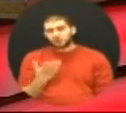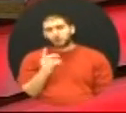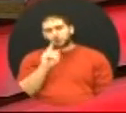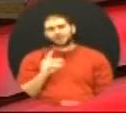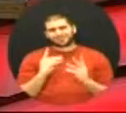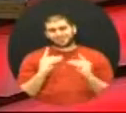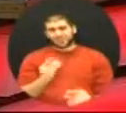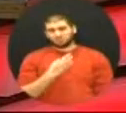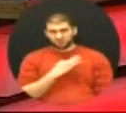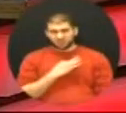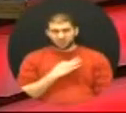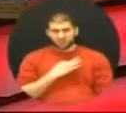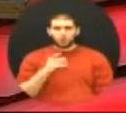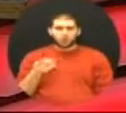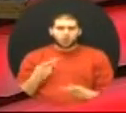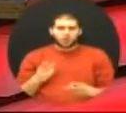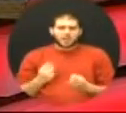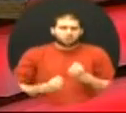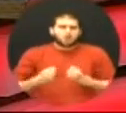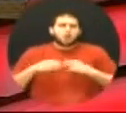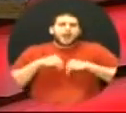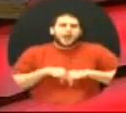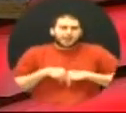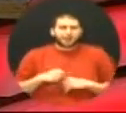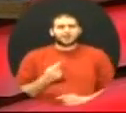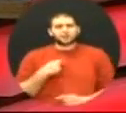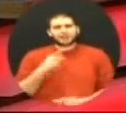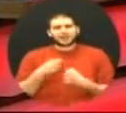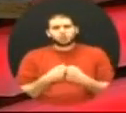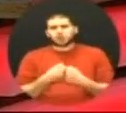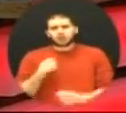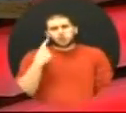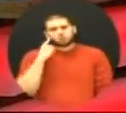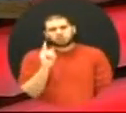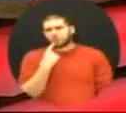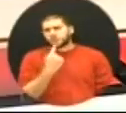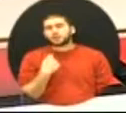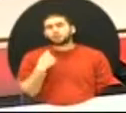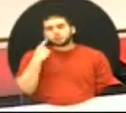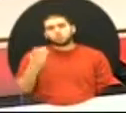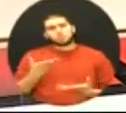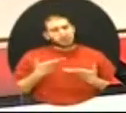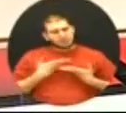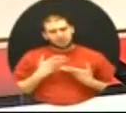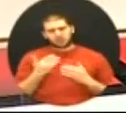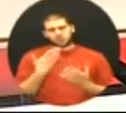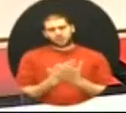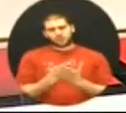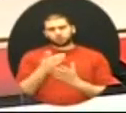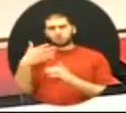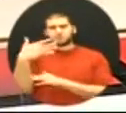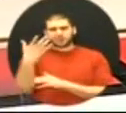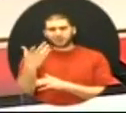את הדרך שלי לא קל להכיל. אז אנחנו נצטרך באמת להתמודד לא עם השאלות האלה. אני לא שמעתי את זה ממנו, אני שמעתי שהוא מקבל לחלוטין את העובדה שזאת